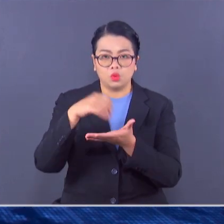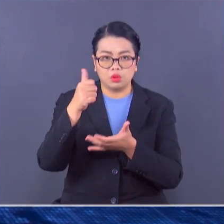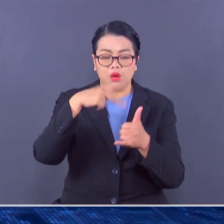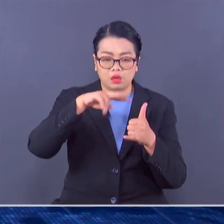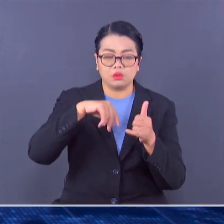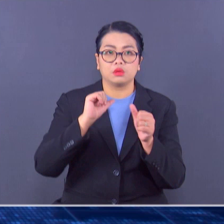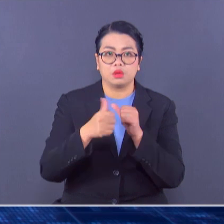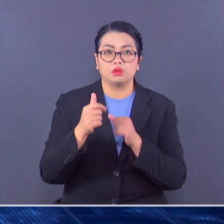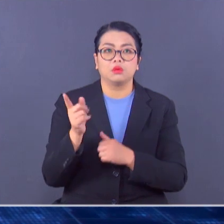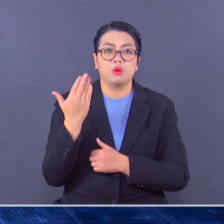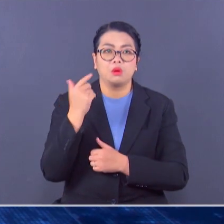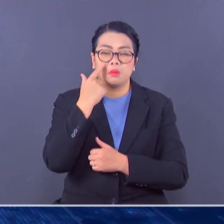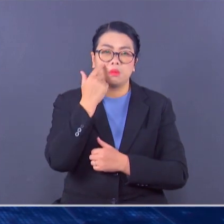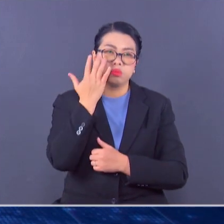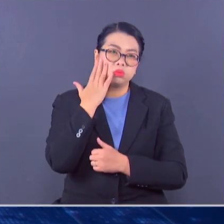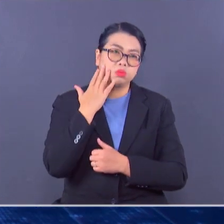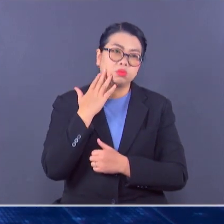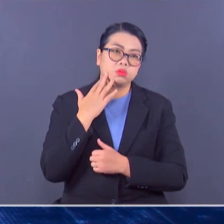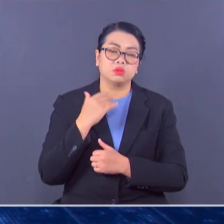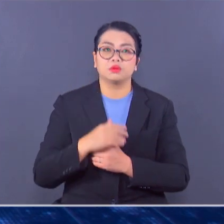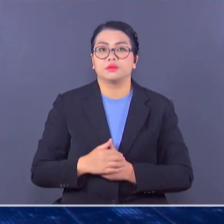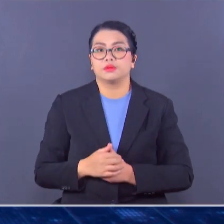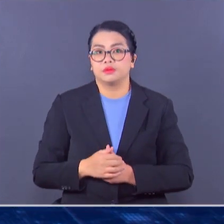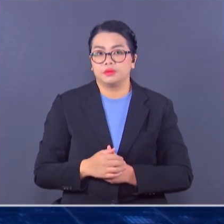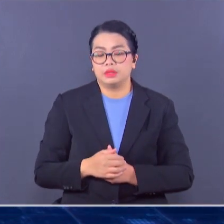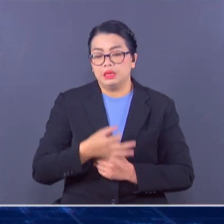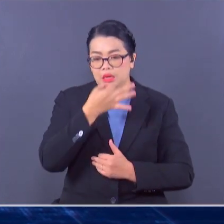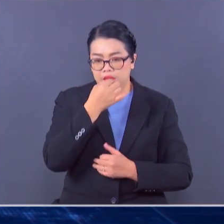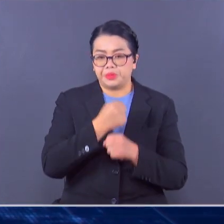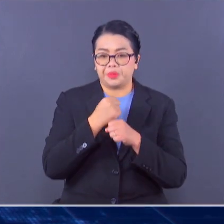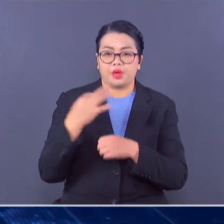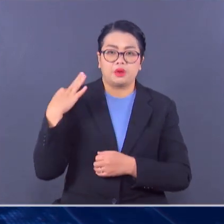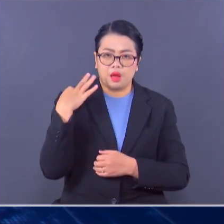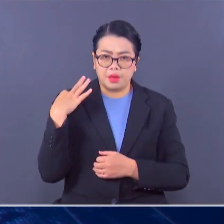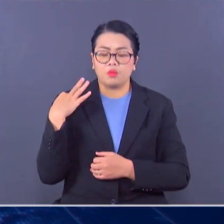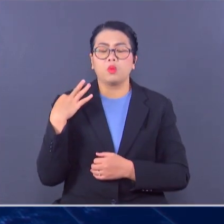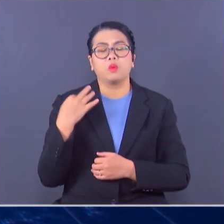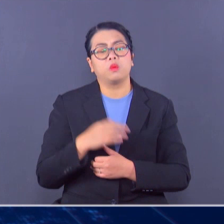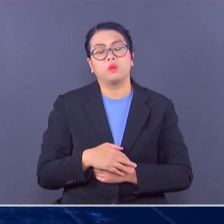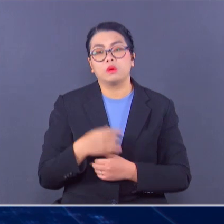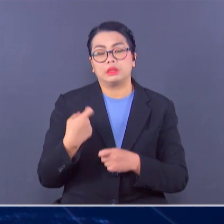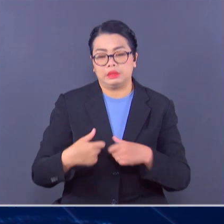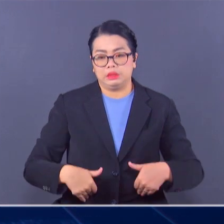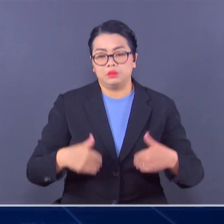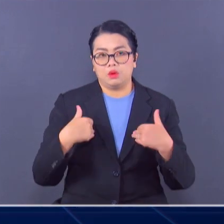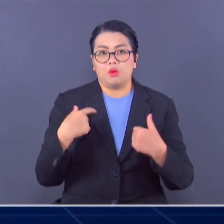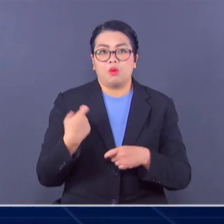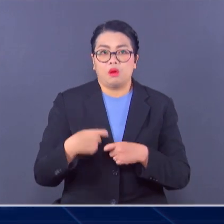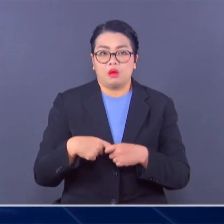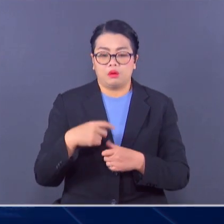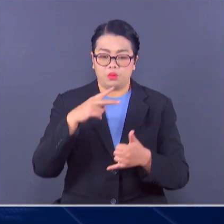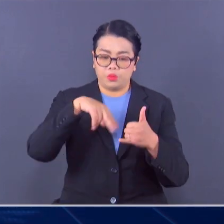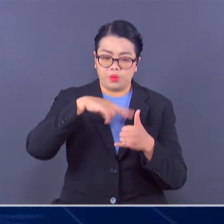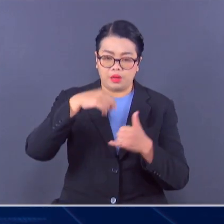โอ้โห แต่ตอนที่เป็ั้เข้าใจเลยผู้หญิงนะรักสวยรกงามแลวกมอาชิเป็างแบบด้วยคือ น้องกบอกวาเขารักษาตัวอยู่ 14